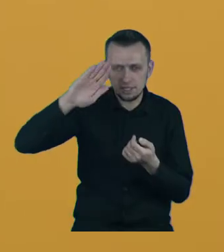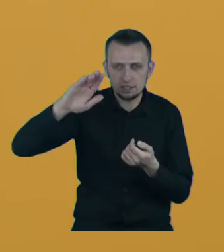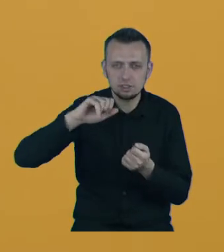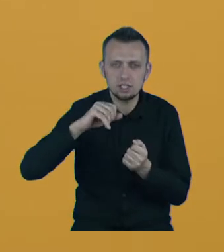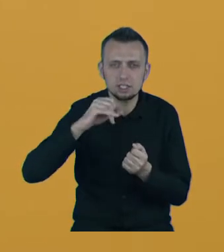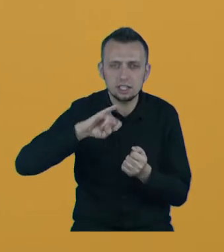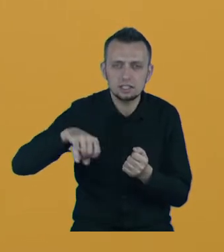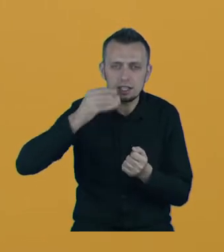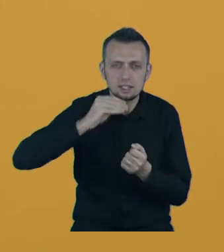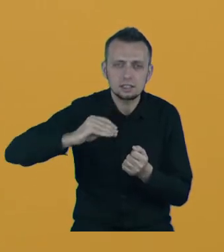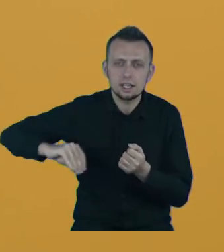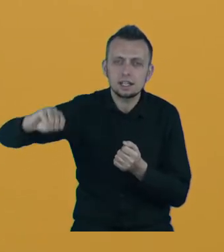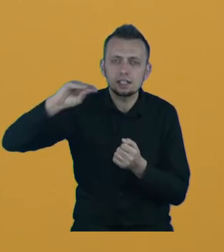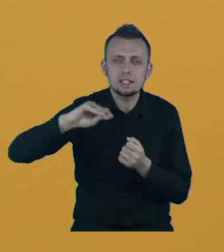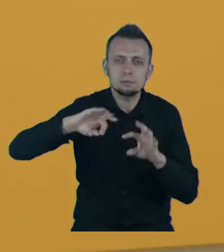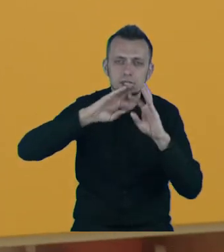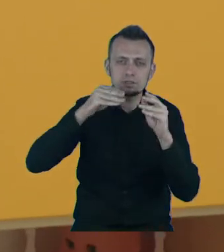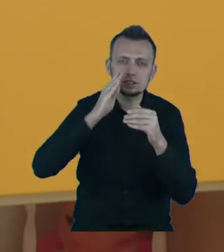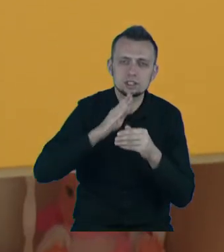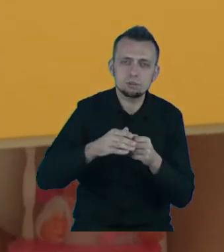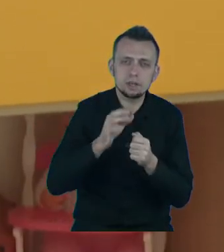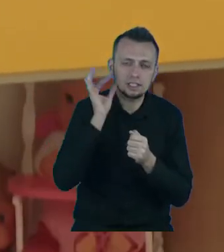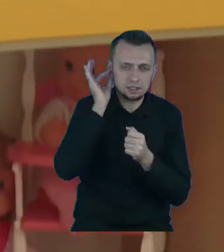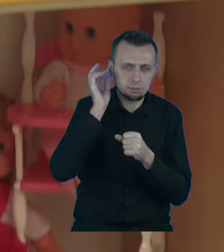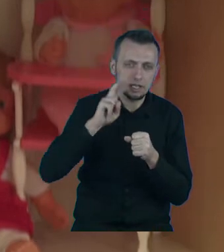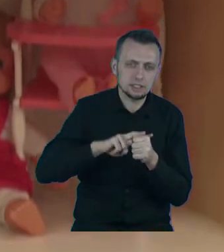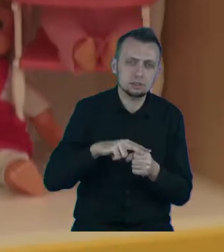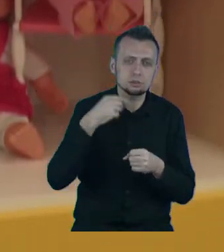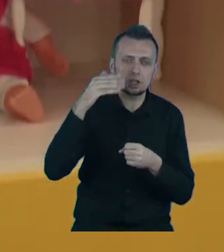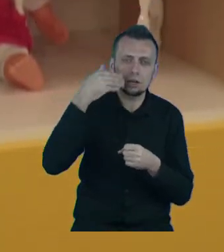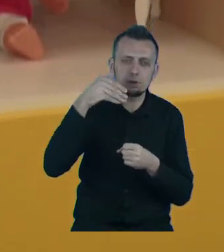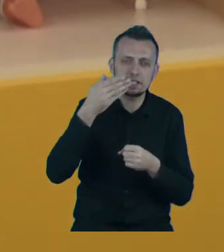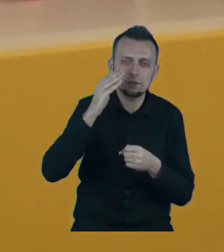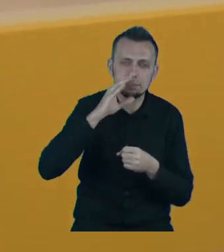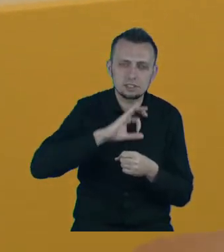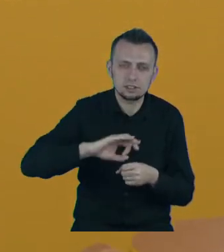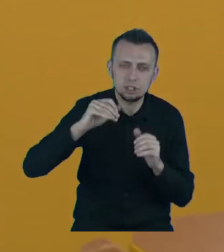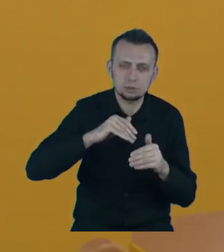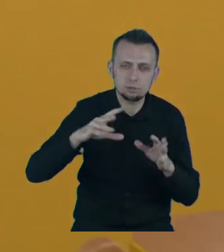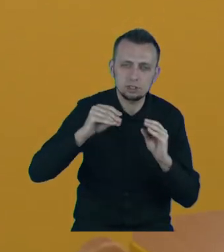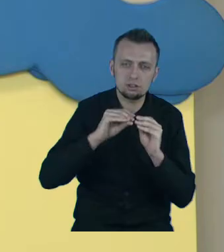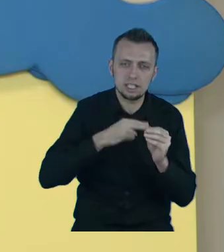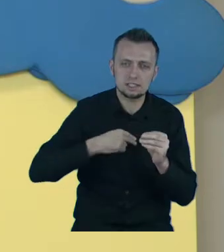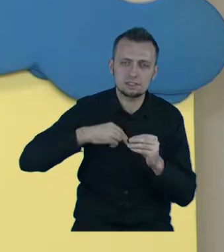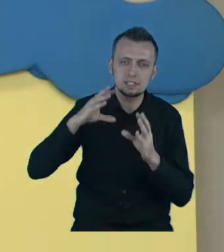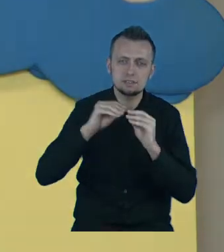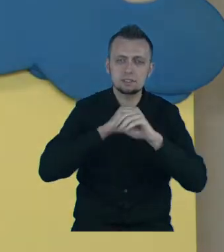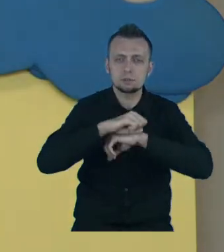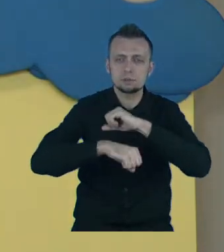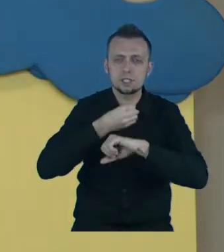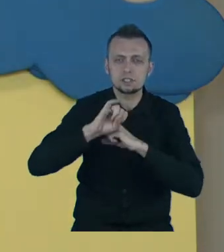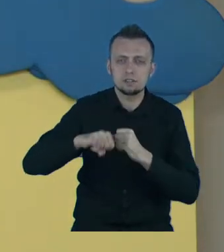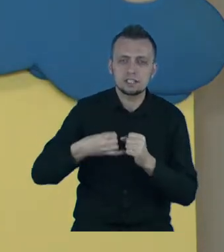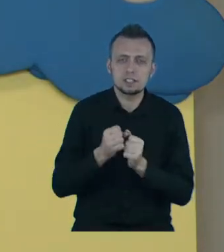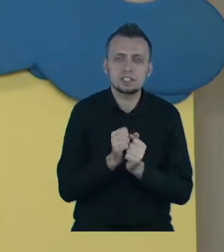się dało i panie jak najlepiej, które się zaprezentowały, teraz mogą tutaj z nami współpracować. Jak sprawdzają się te pomieszczenia,